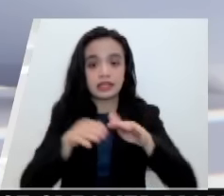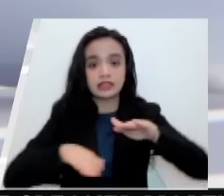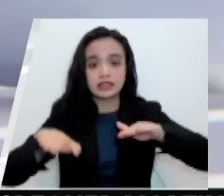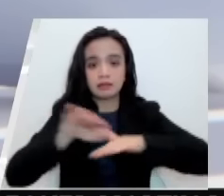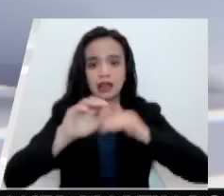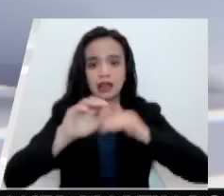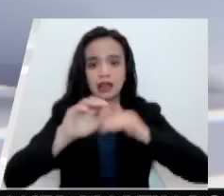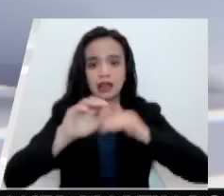saligang batas.